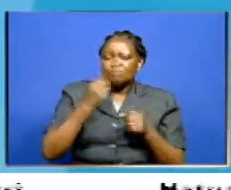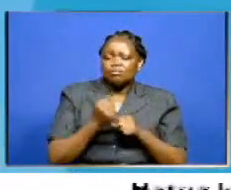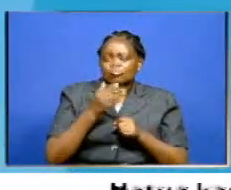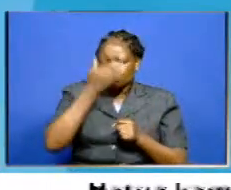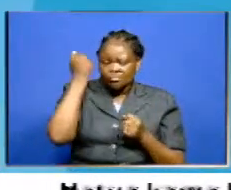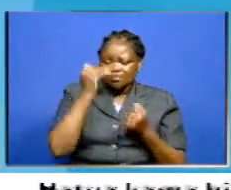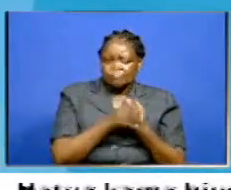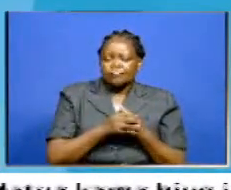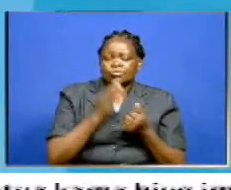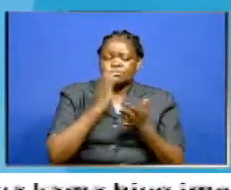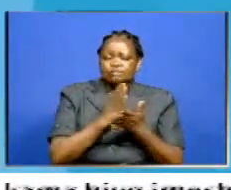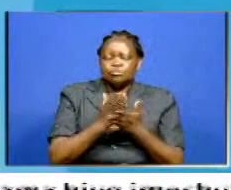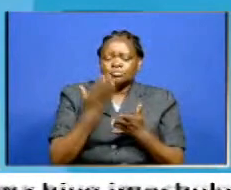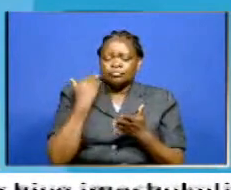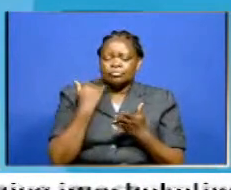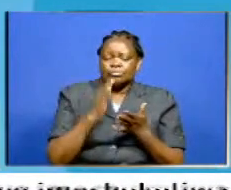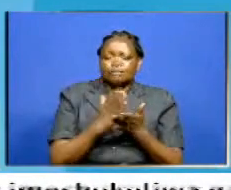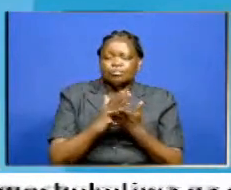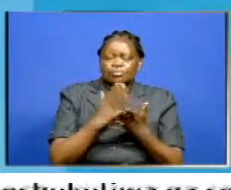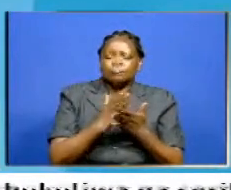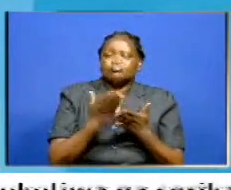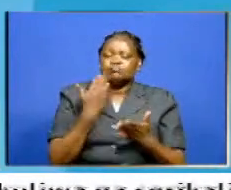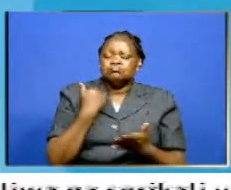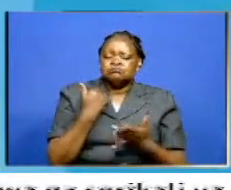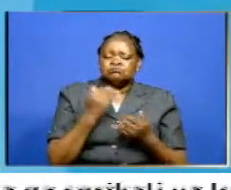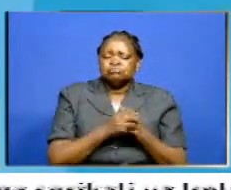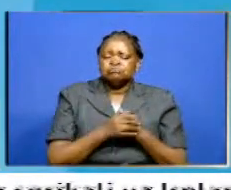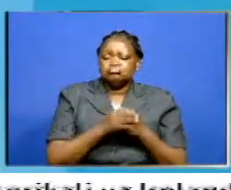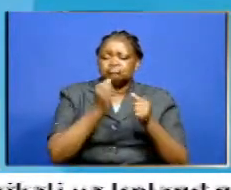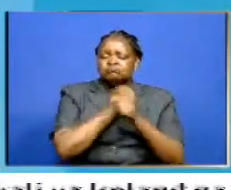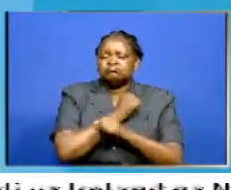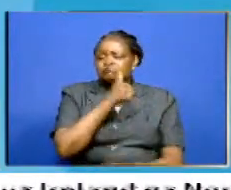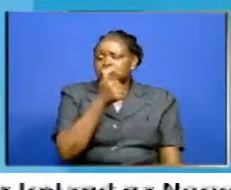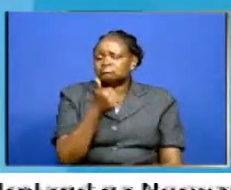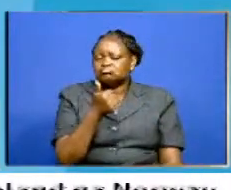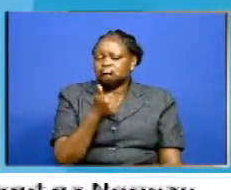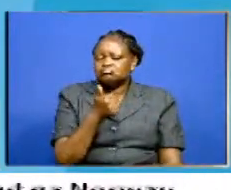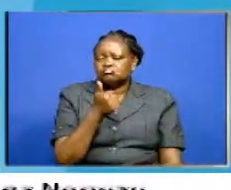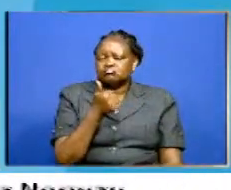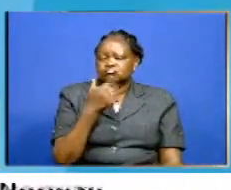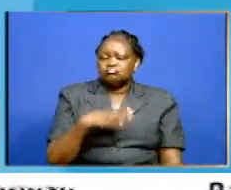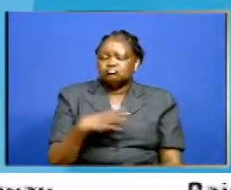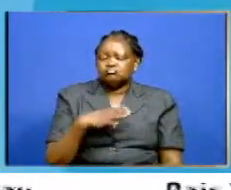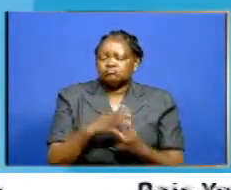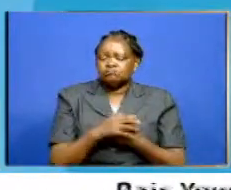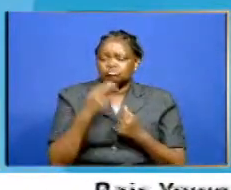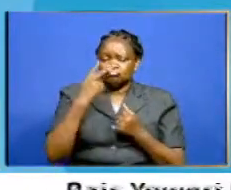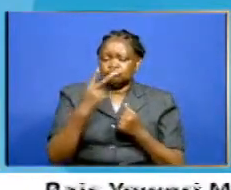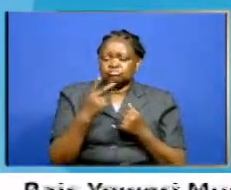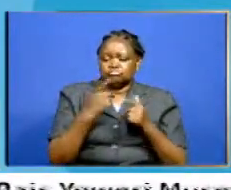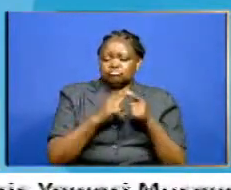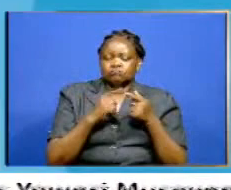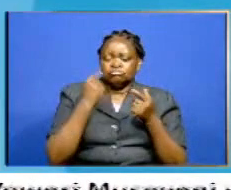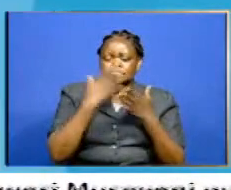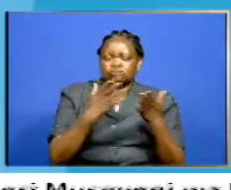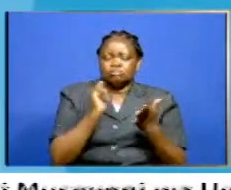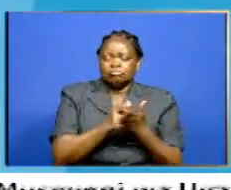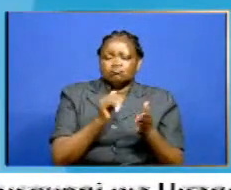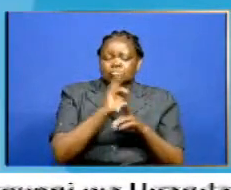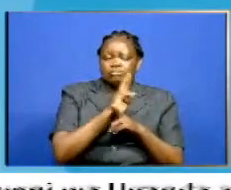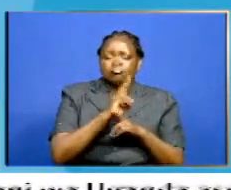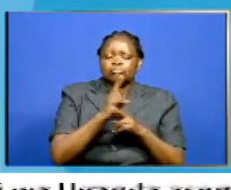mfano, unajua mimi ni shabiki mkuu wa mtu kama Elon Musk. Zile shida ambazo, zile mbinu ambazo